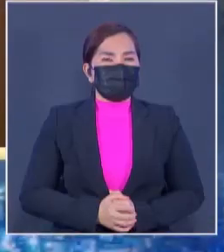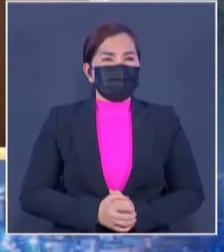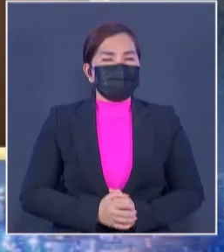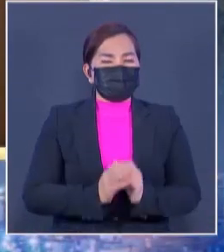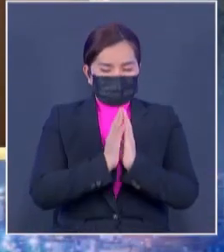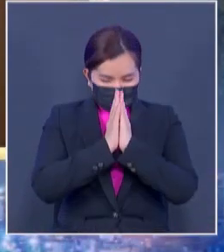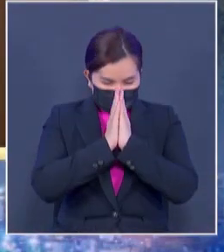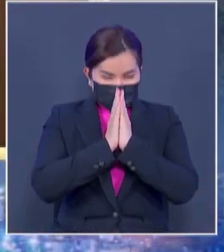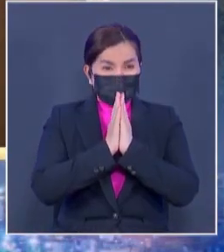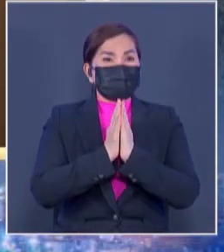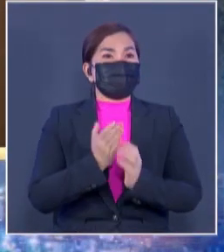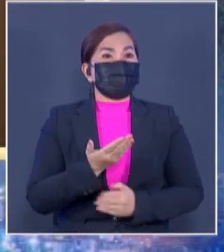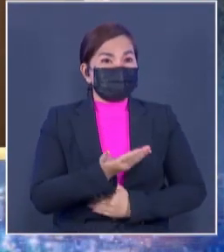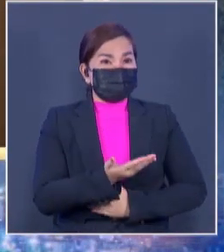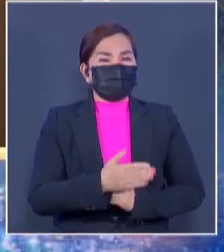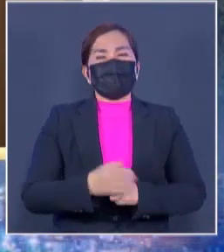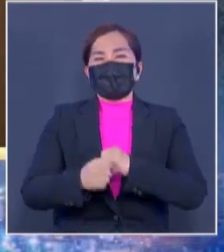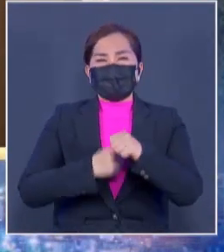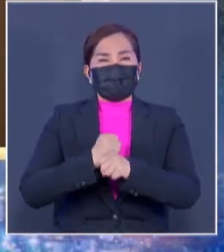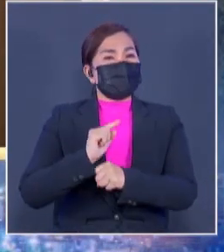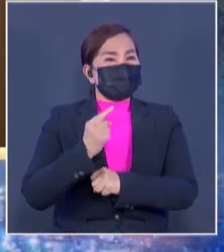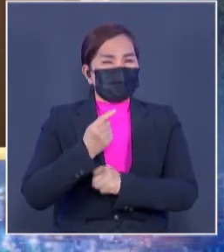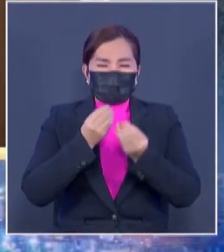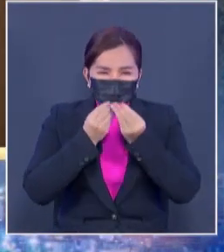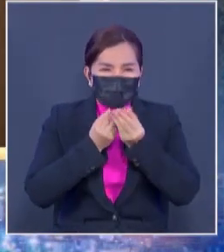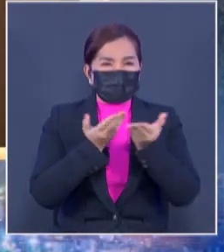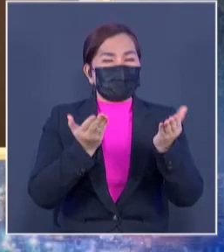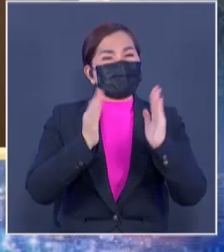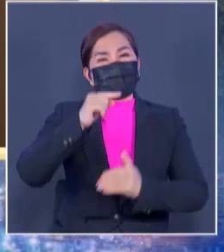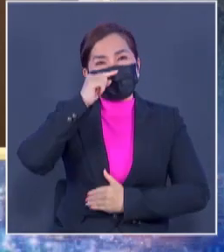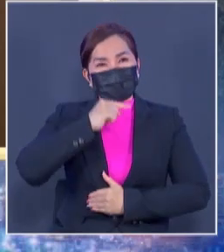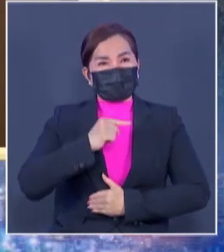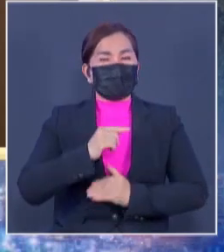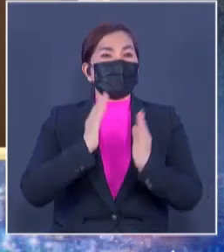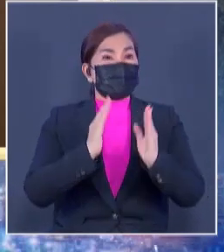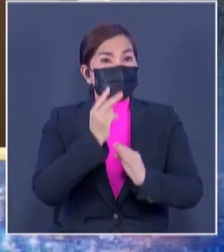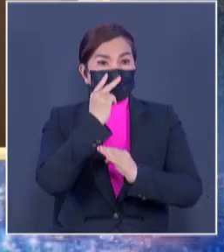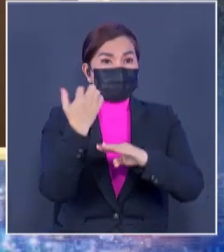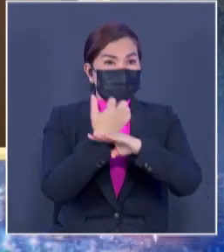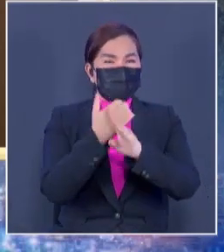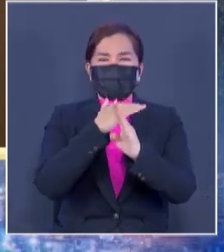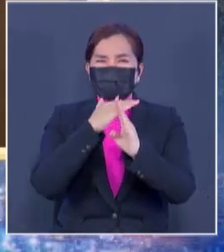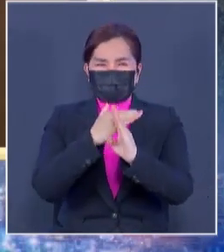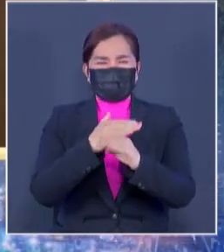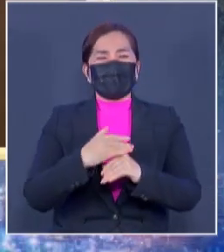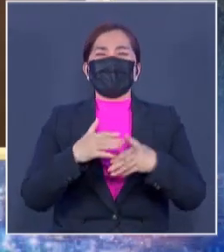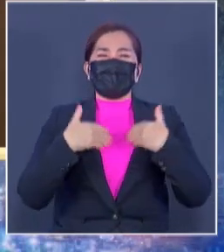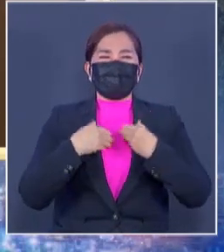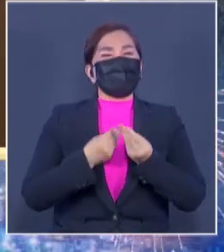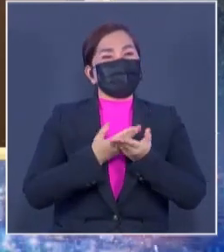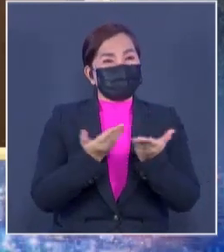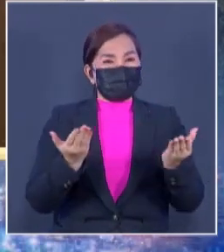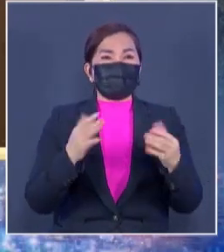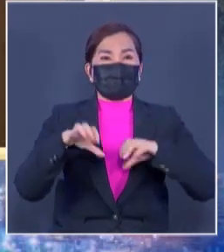สวัสดีครับผมหนุ่มกะลาครับก็สำหรับปีใหม่นี้นะครับขออวยพรให้ชาวไทยแล้วชาวโมโน29นะครับมีความสุขมากๆสำหรับงานโม